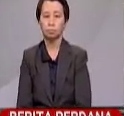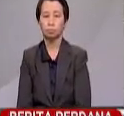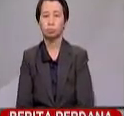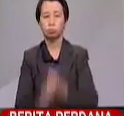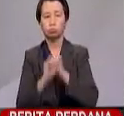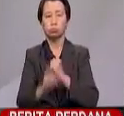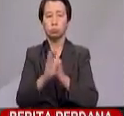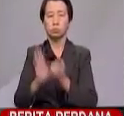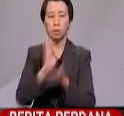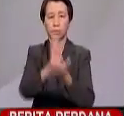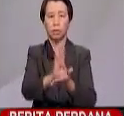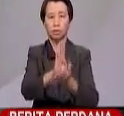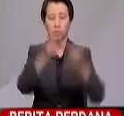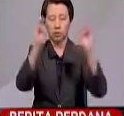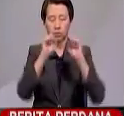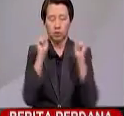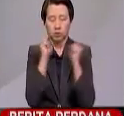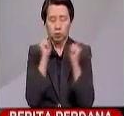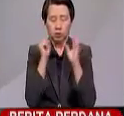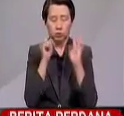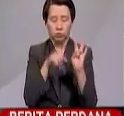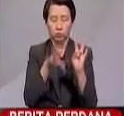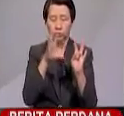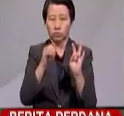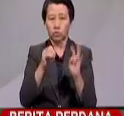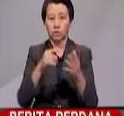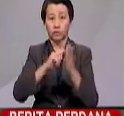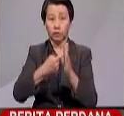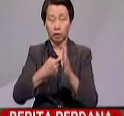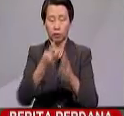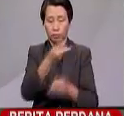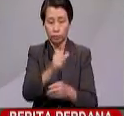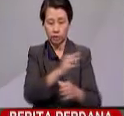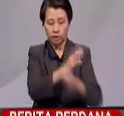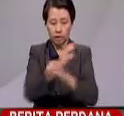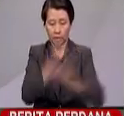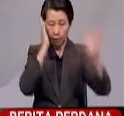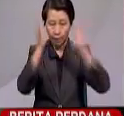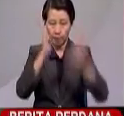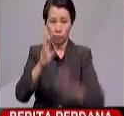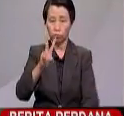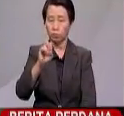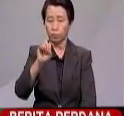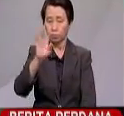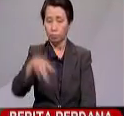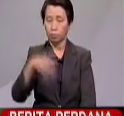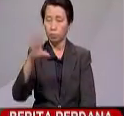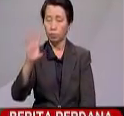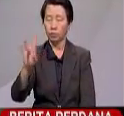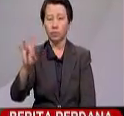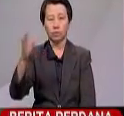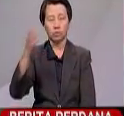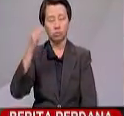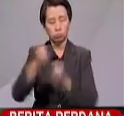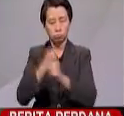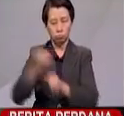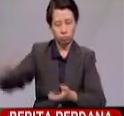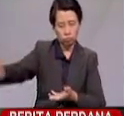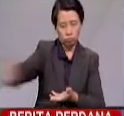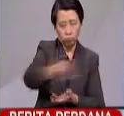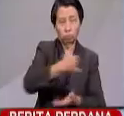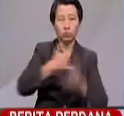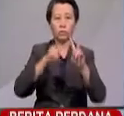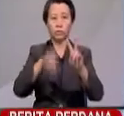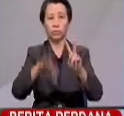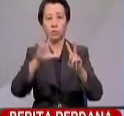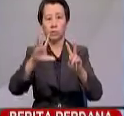Kempen bantuan musim sejuk 7.0 yang dilancarkan Syria Care Malaysia 28 Ogos tahun lalu menyasarkan kutipan